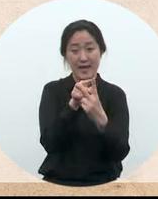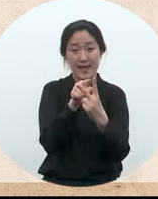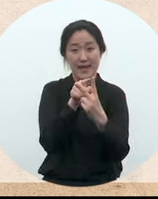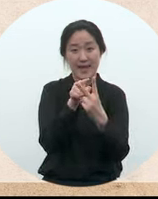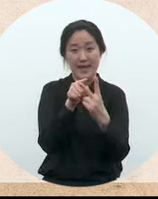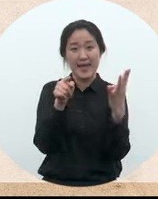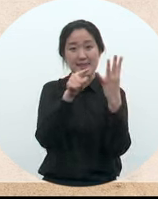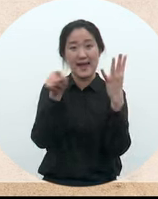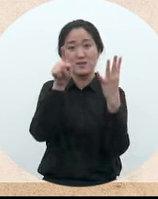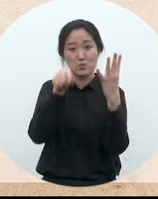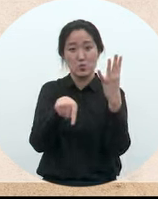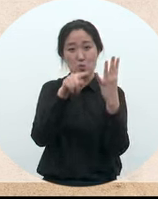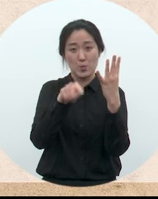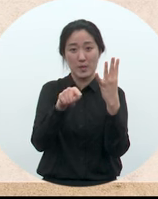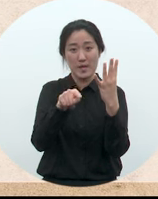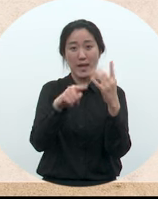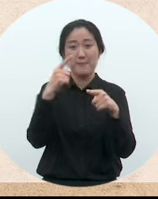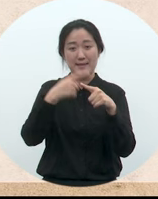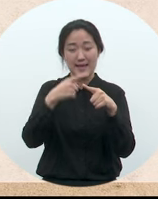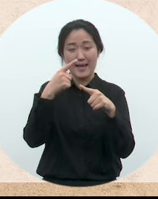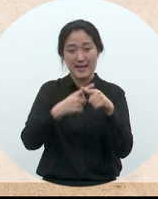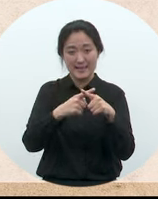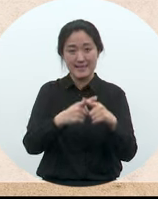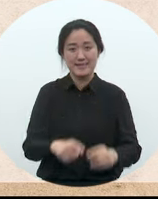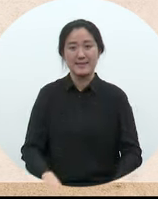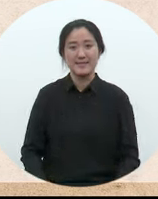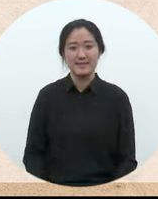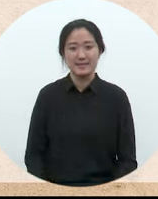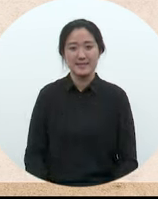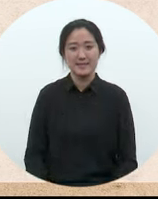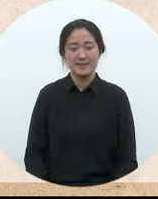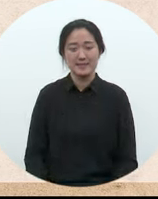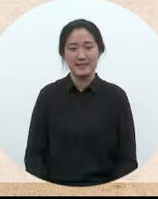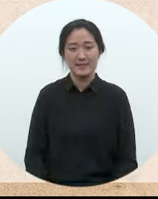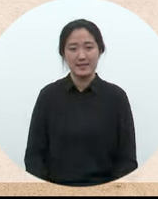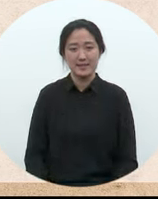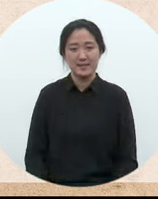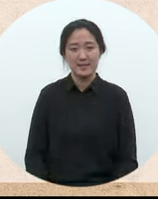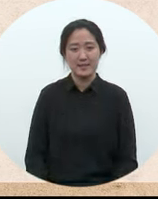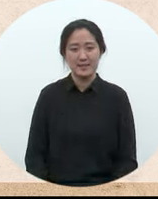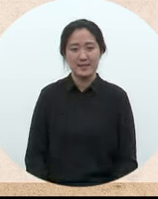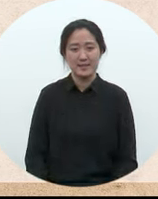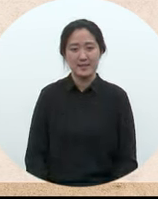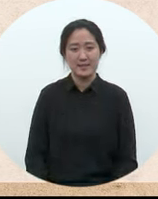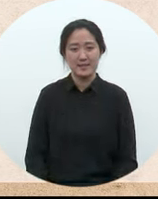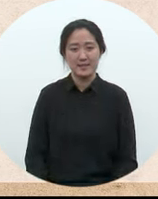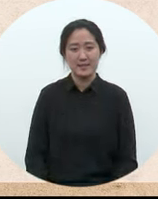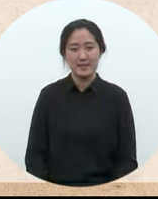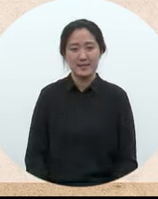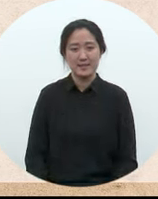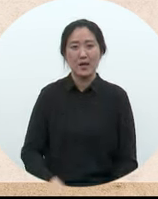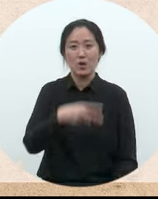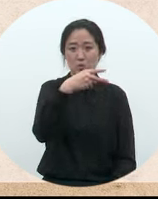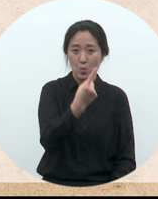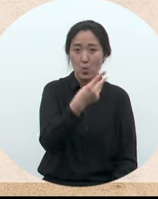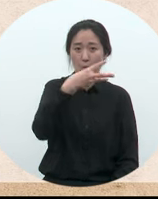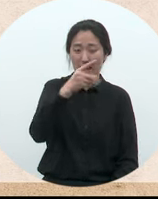보면은 사촌간이라고 볼 수가 있습니다. 용각산이라는 그 분말로 된 약재가 있었는데, 그